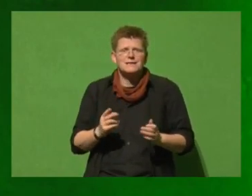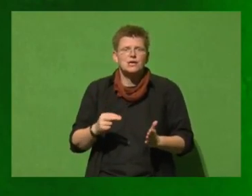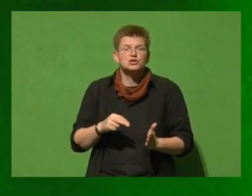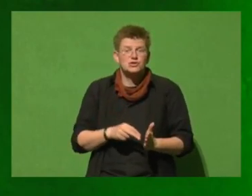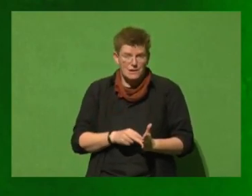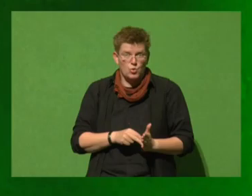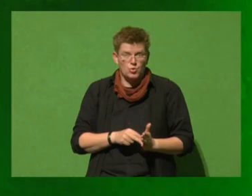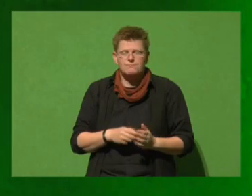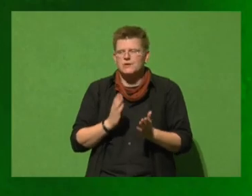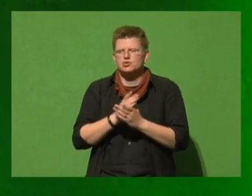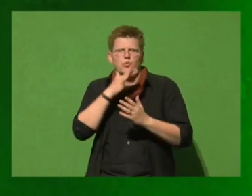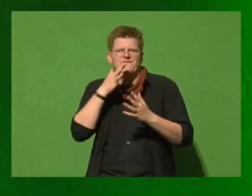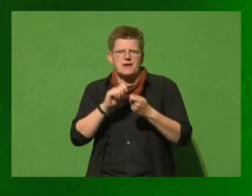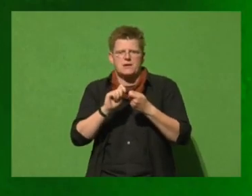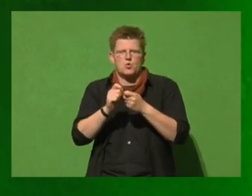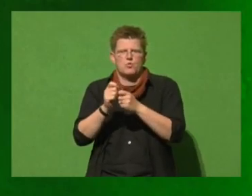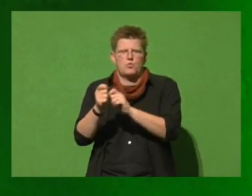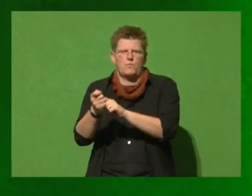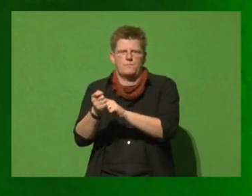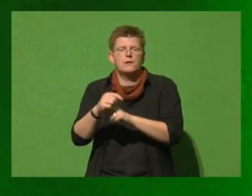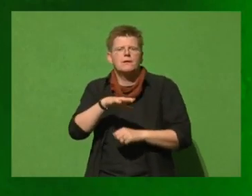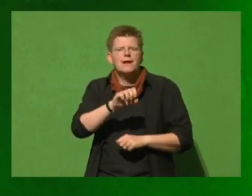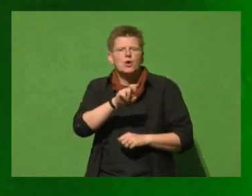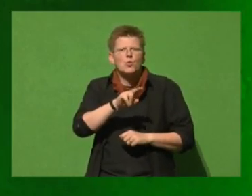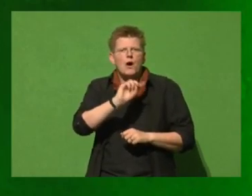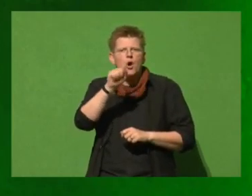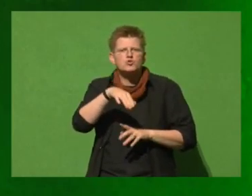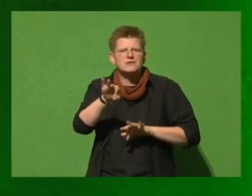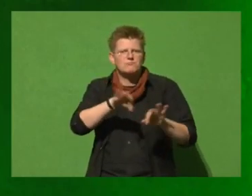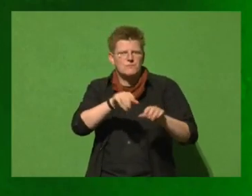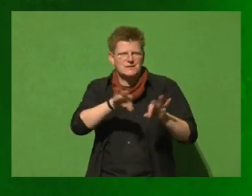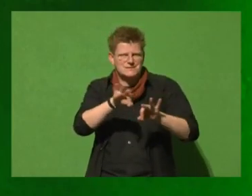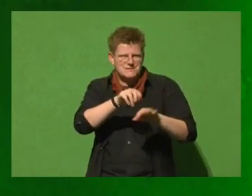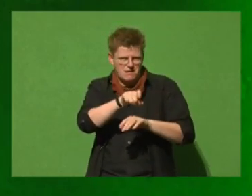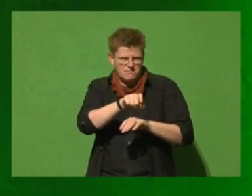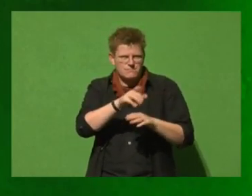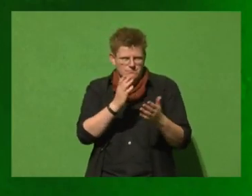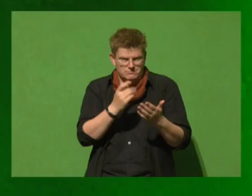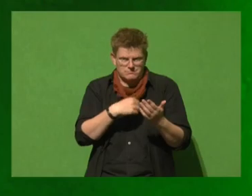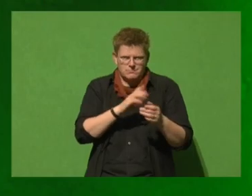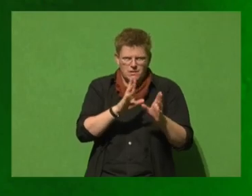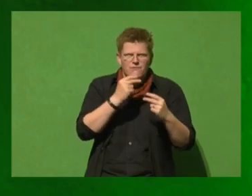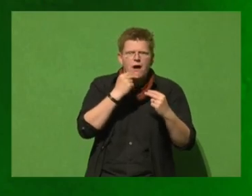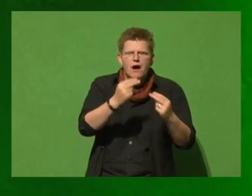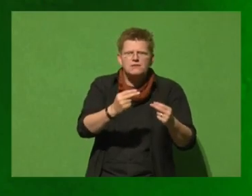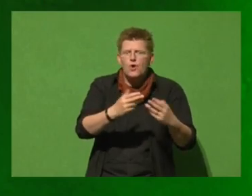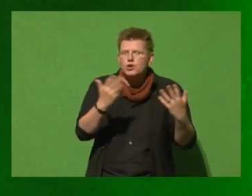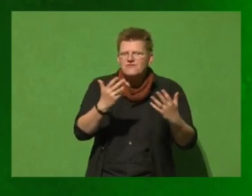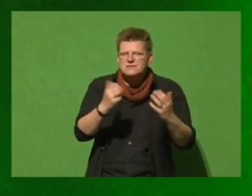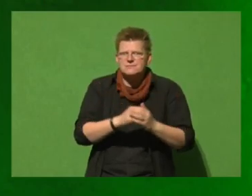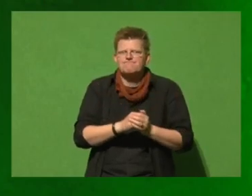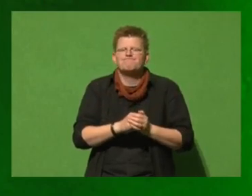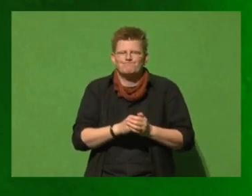bewegt. Die Antwort der EU-Außenminister auf die humanitäre Katastrophe ist der